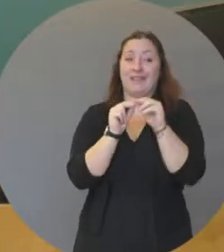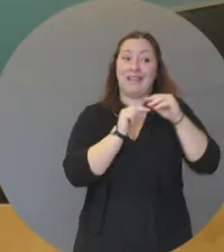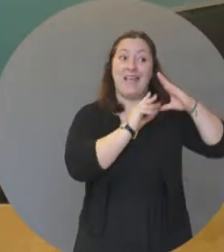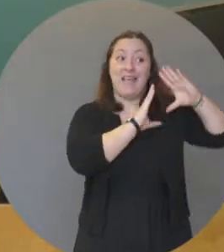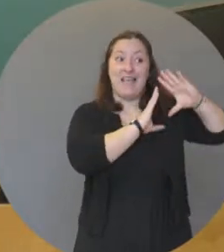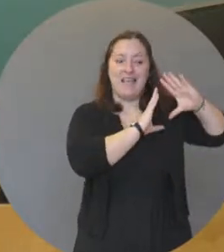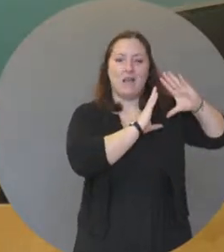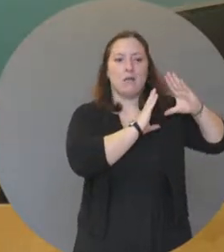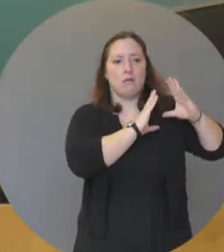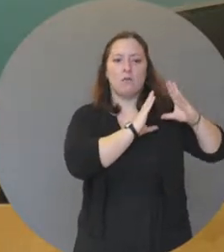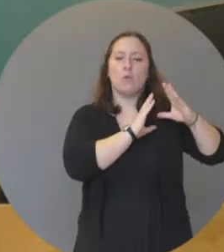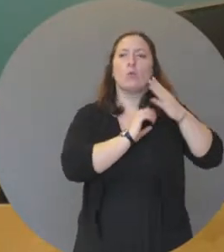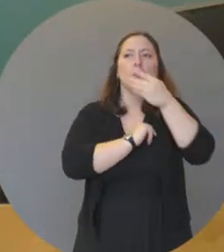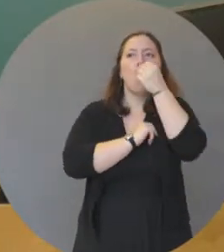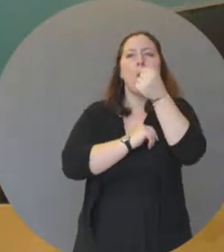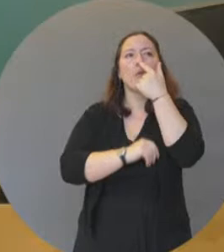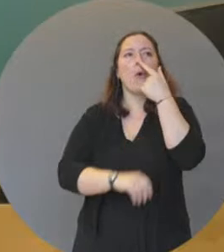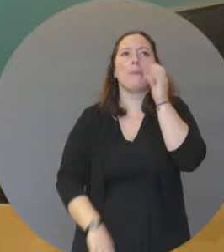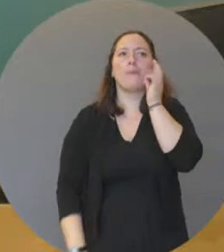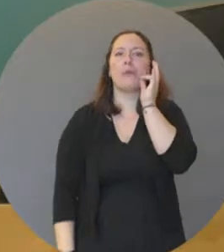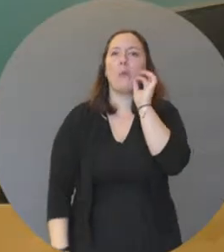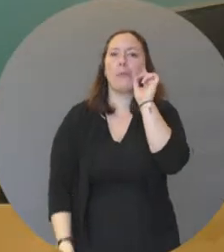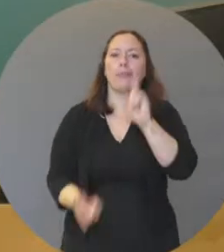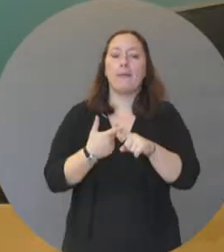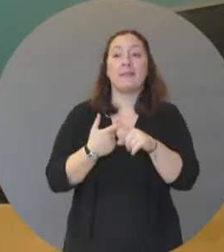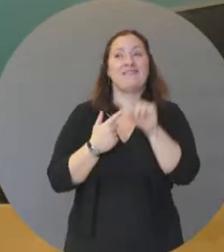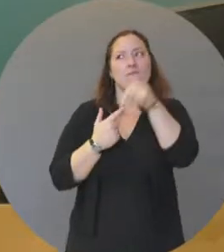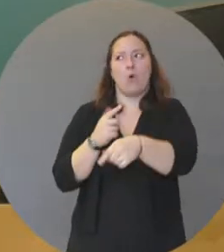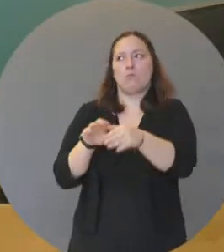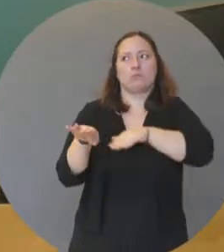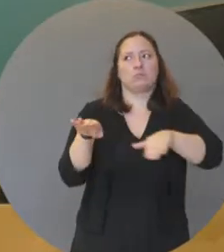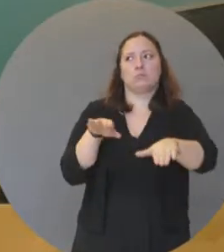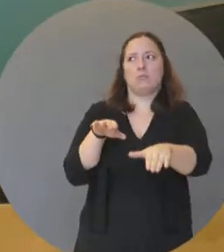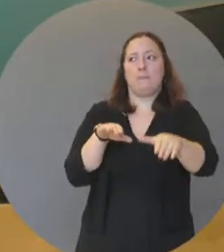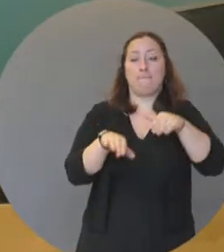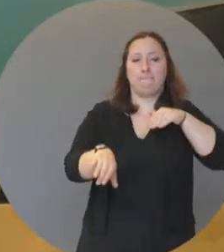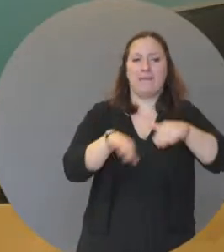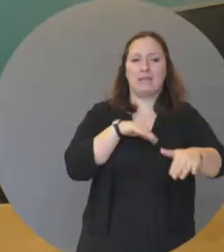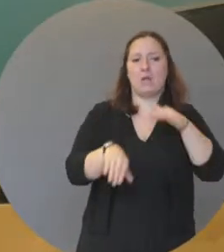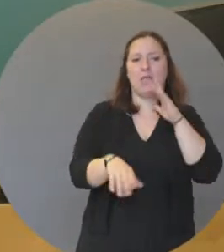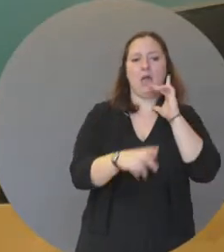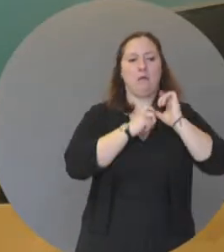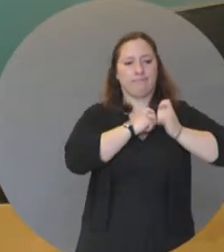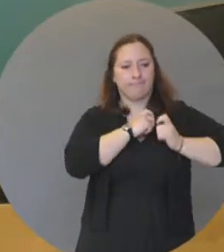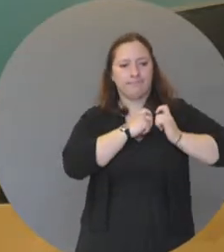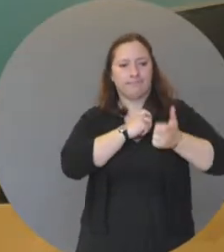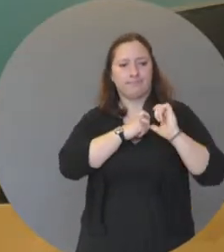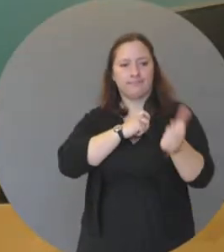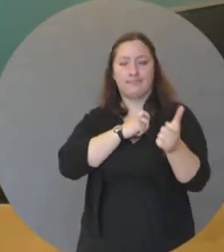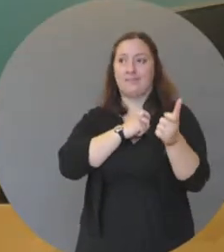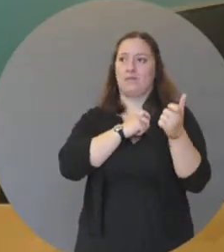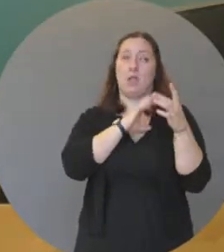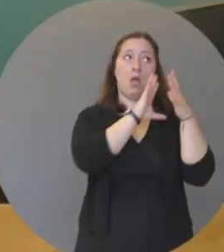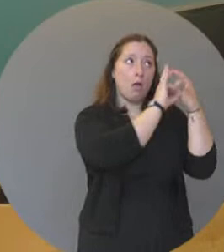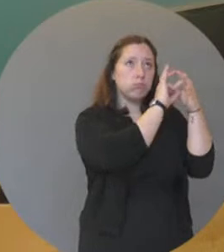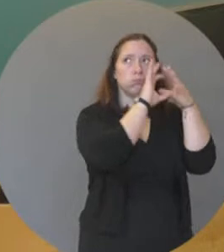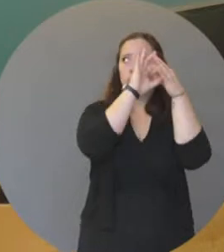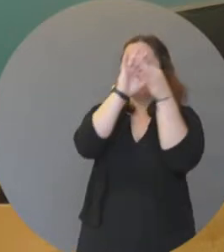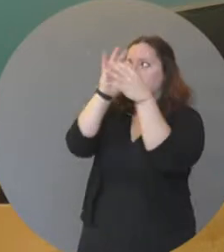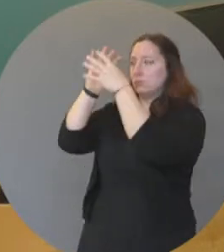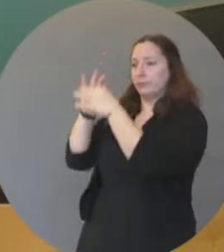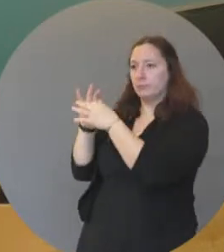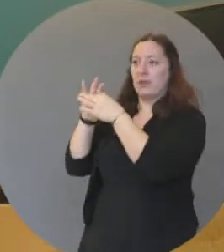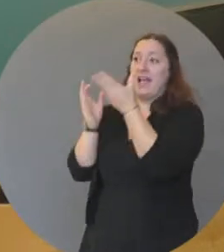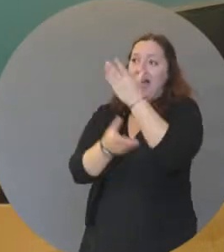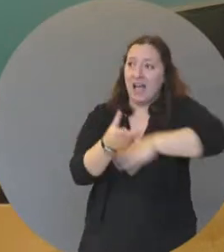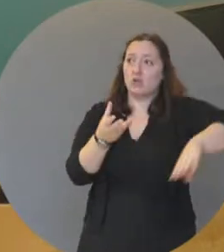d'apparence simple nécessite une méthodologie concertée adaptée et d'accompagner le projet d'un